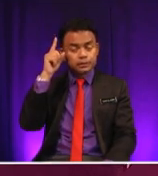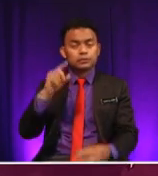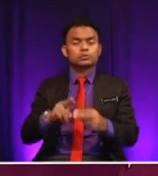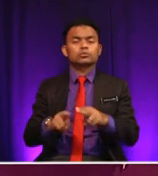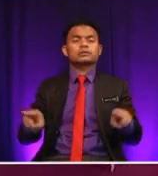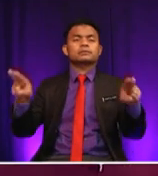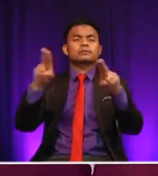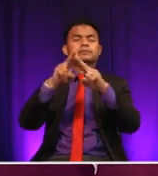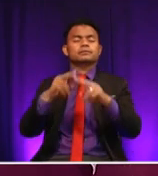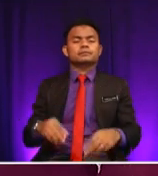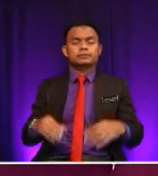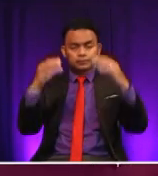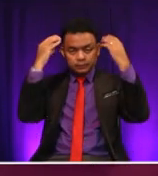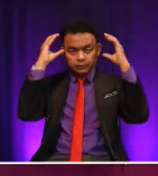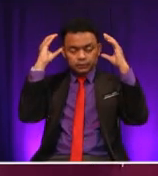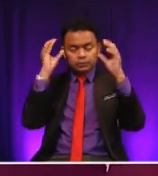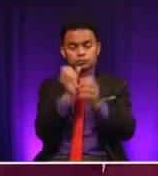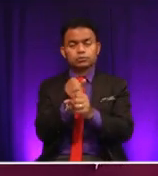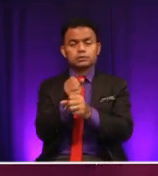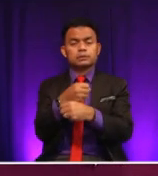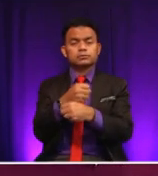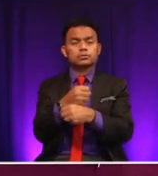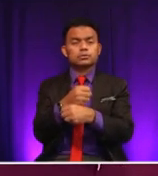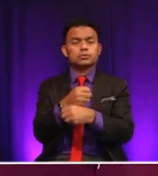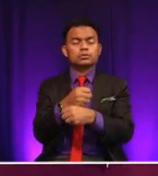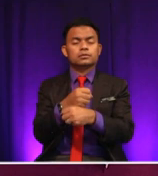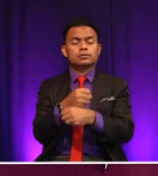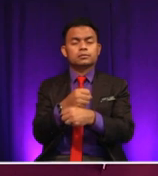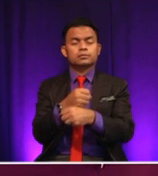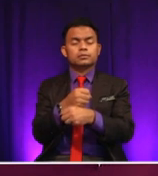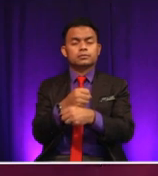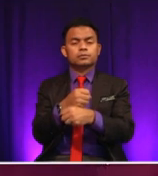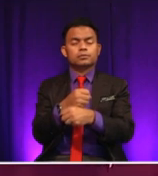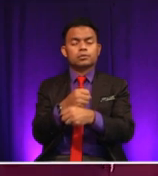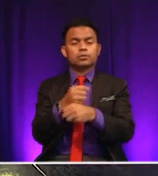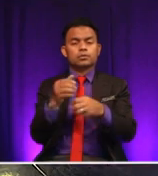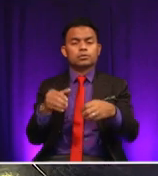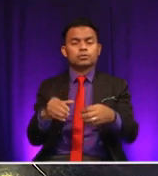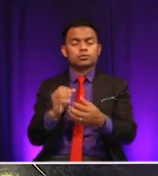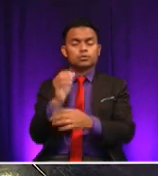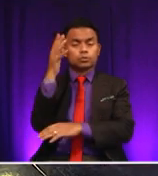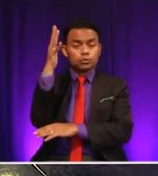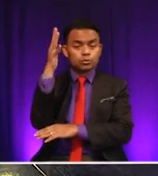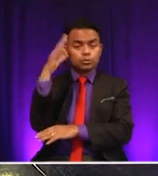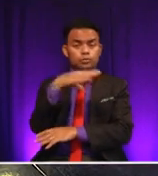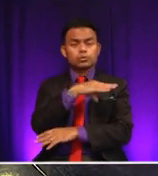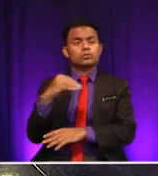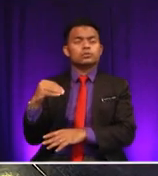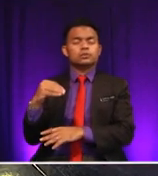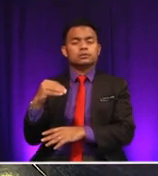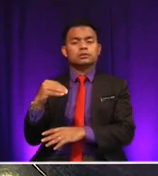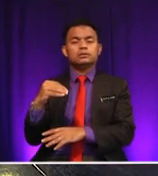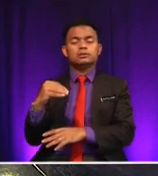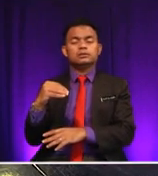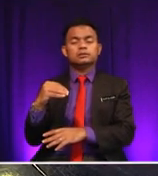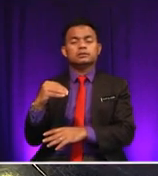simbolnya mengambil sepohon pokok atau pohon pokok dan temanya akan berada di bagian